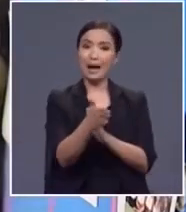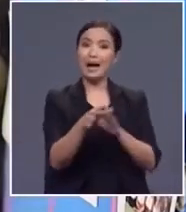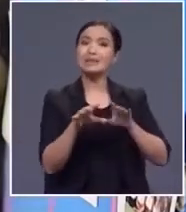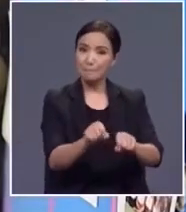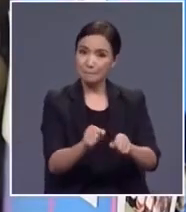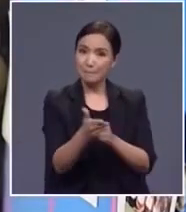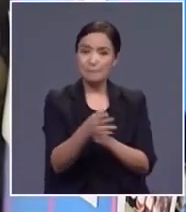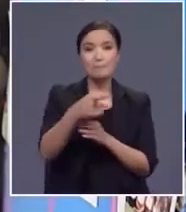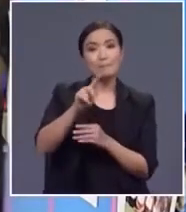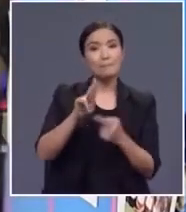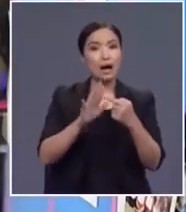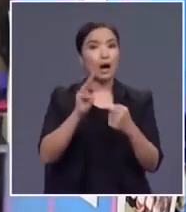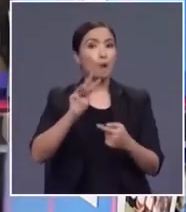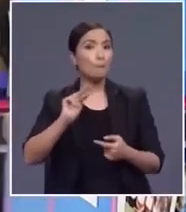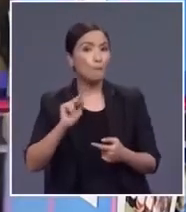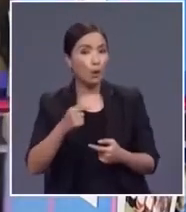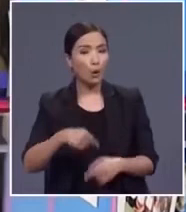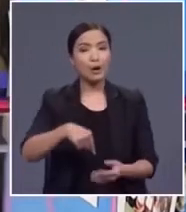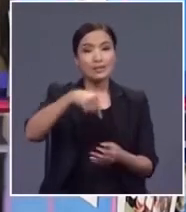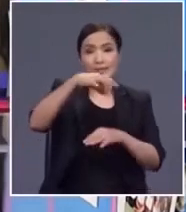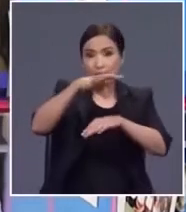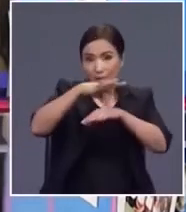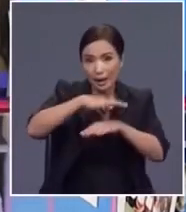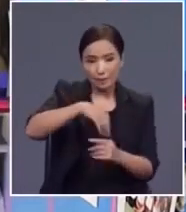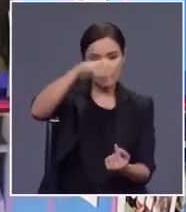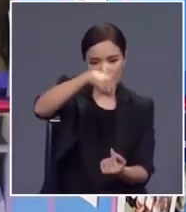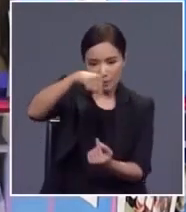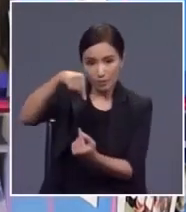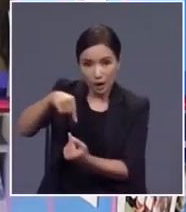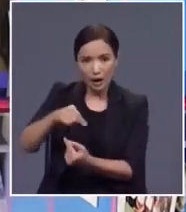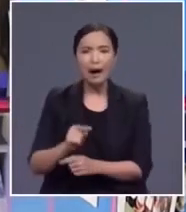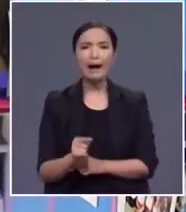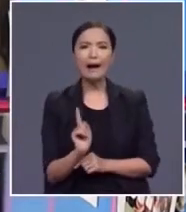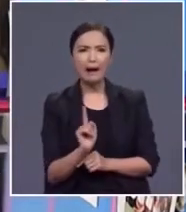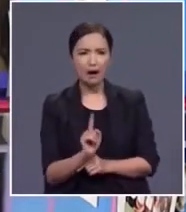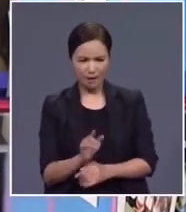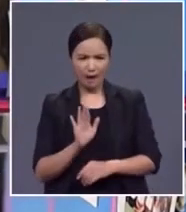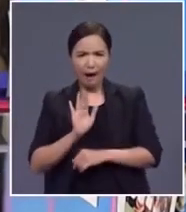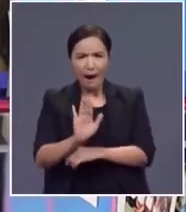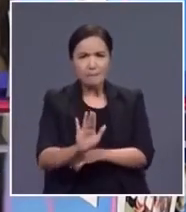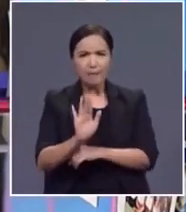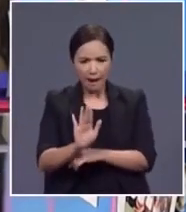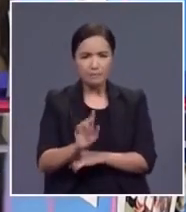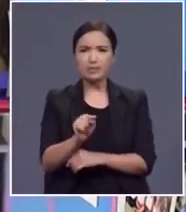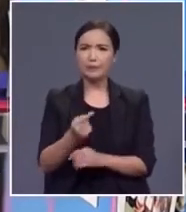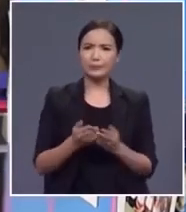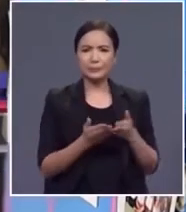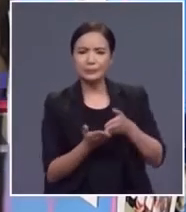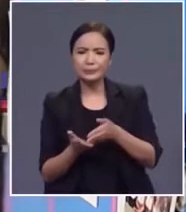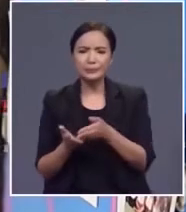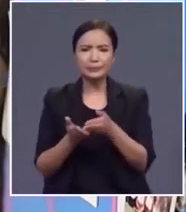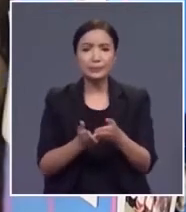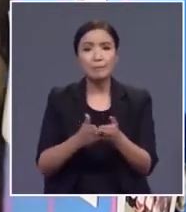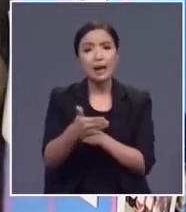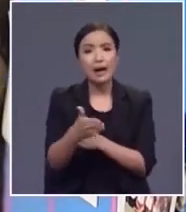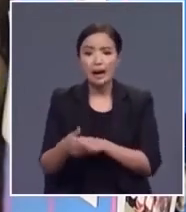จะปักหมุดในจุดที่เราห่วงห้ามเพื่ออะไรครับเพื่อเป็นแหล่งที่จะเป็นแหล่งเพาะพันธุ์